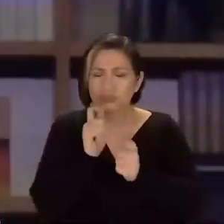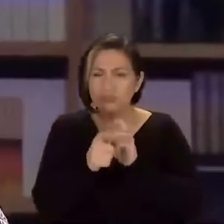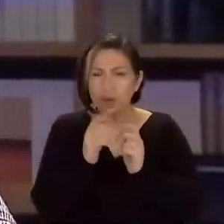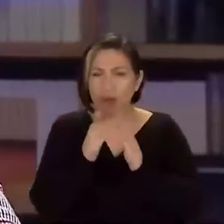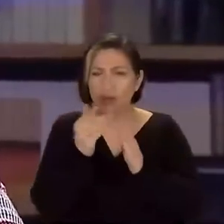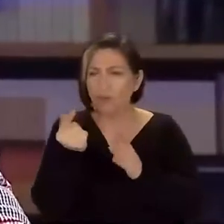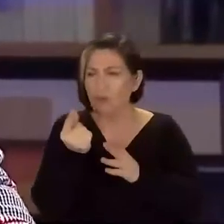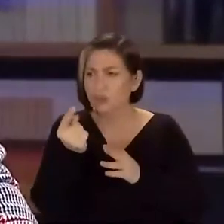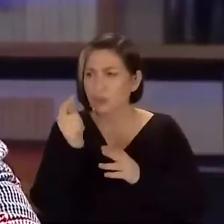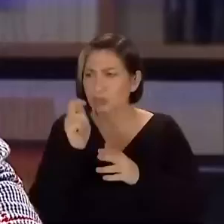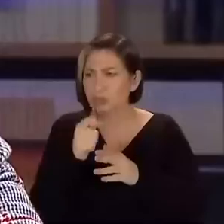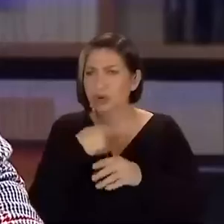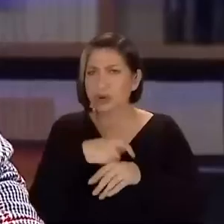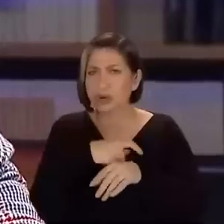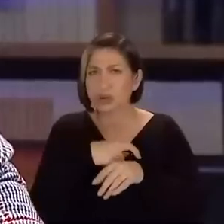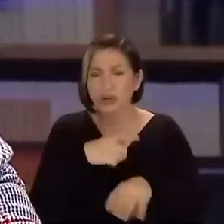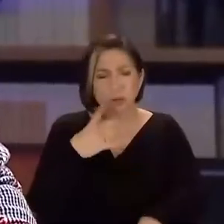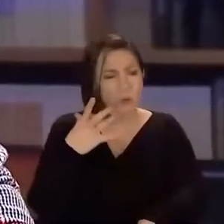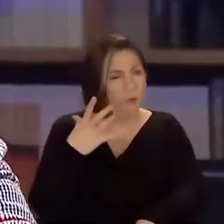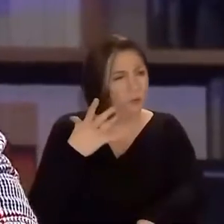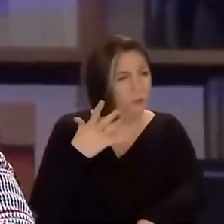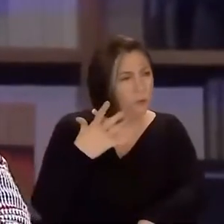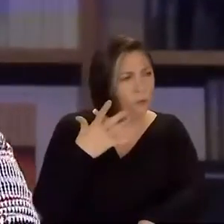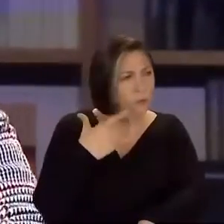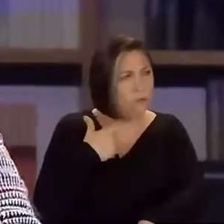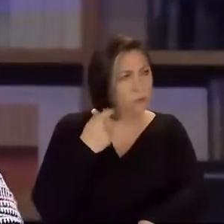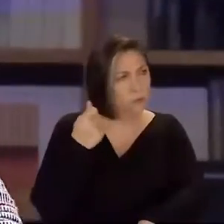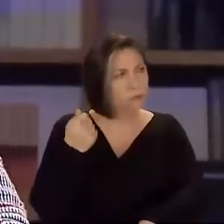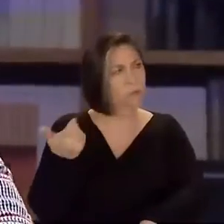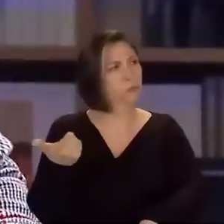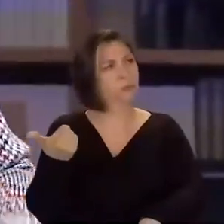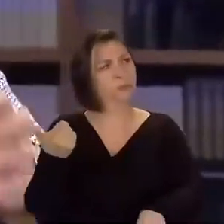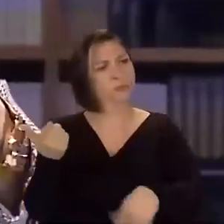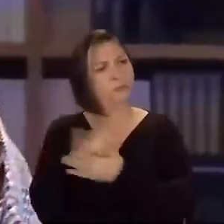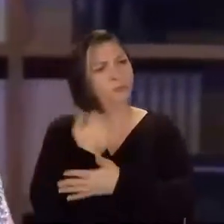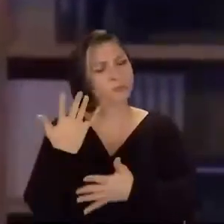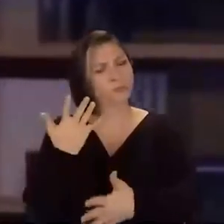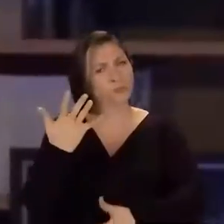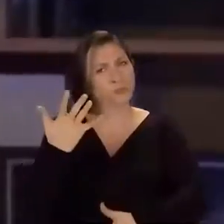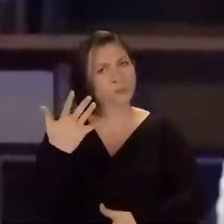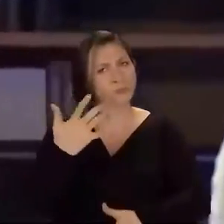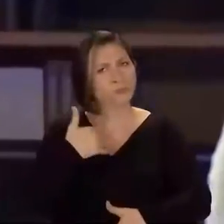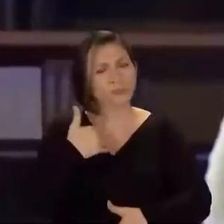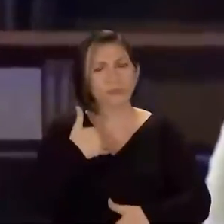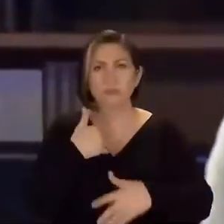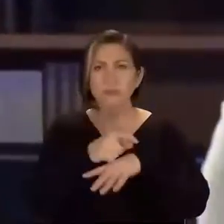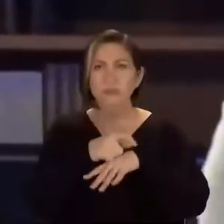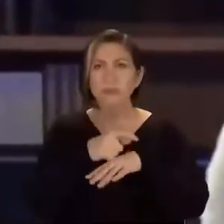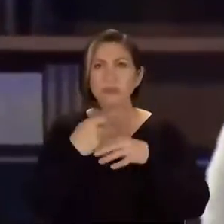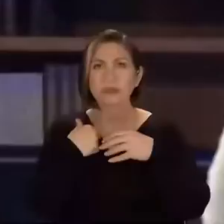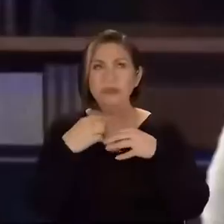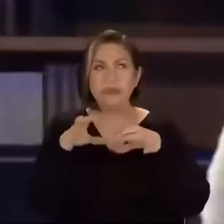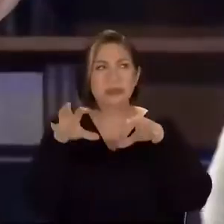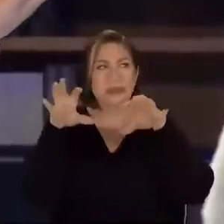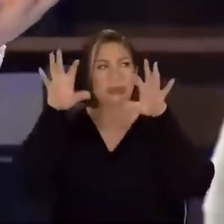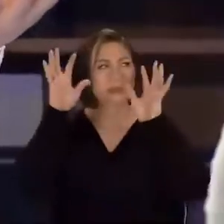evde fasulye yapıldığı zaman falan da sinirim bozuluyor, anladın mı? Paralar fazla, fasulyeler gitti. O fasulye bende öyle bir efekt